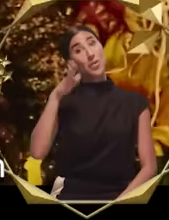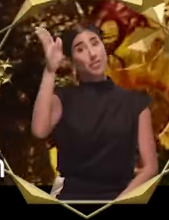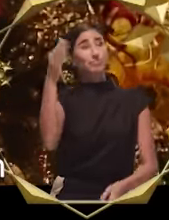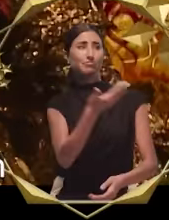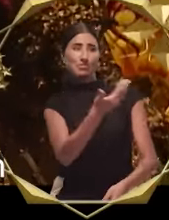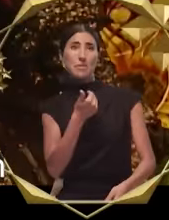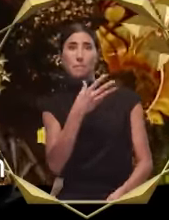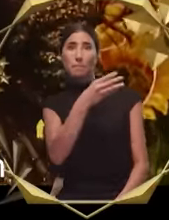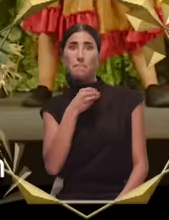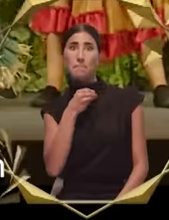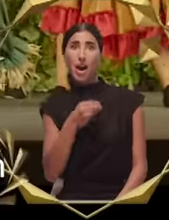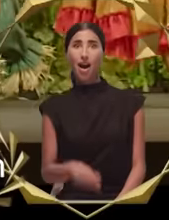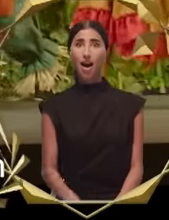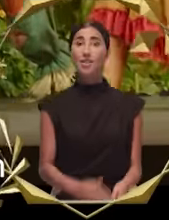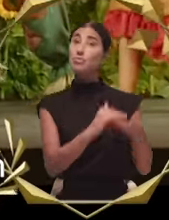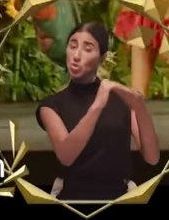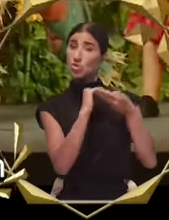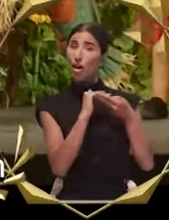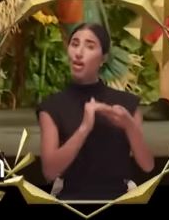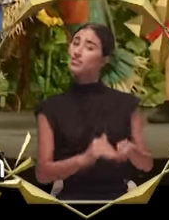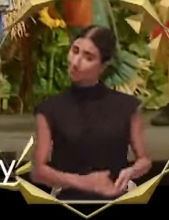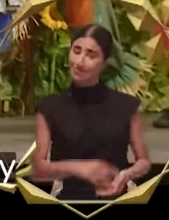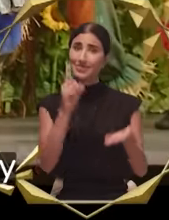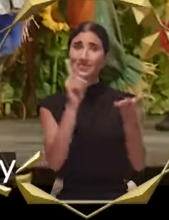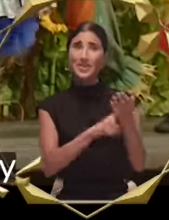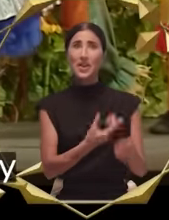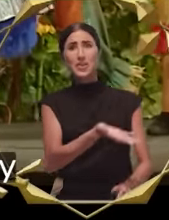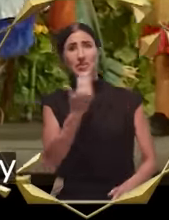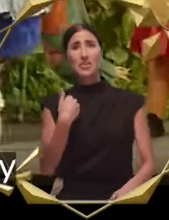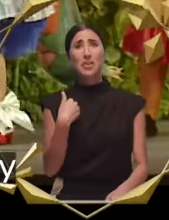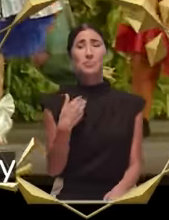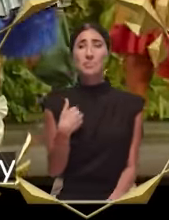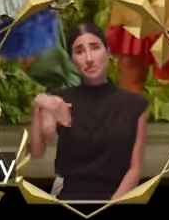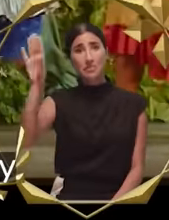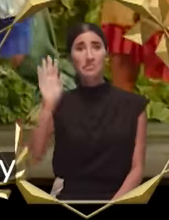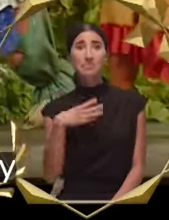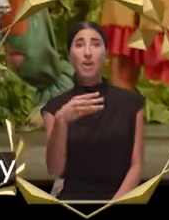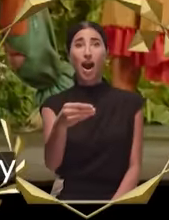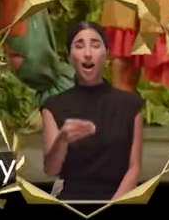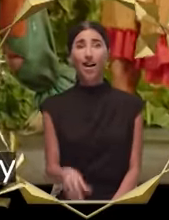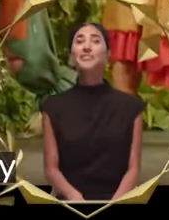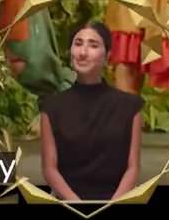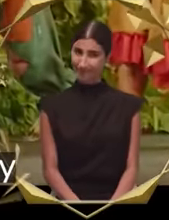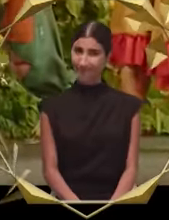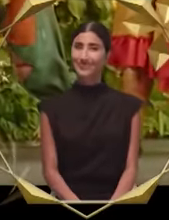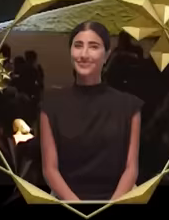عنده حل لكل مشكل هيا كي لا أصير